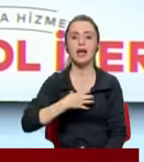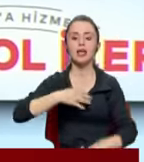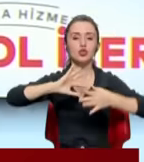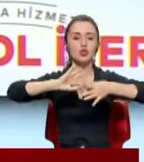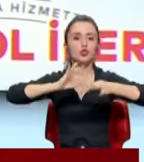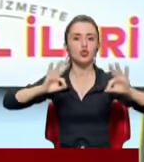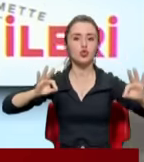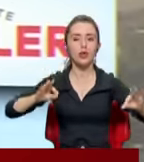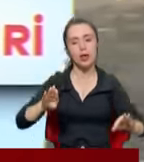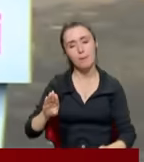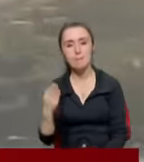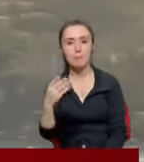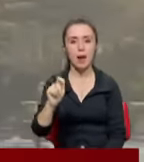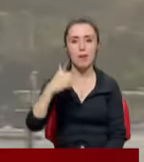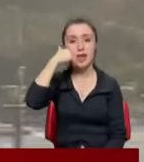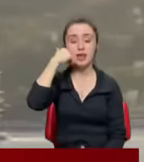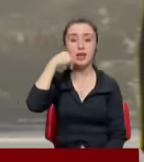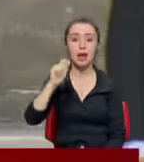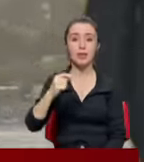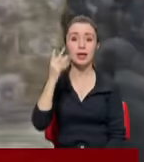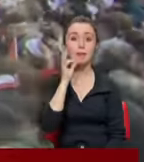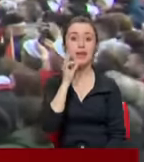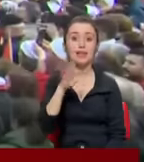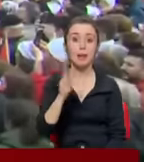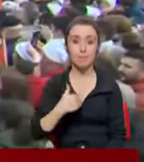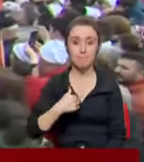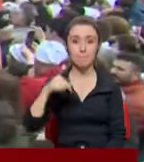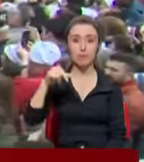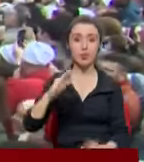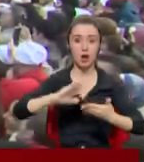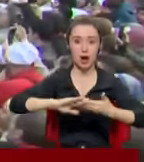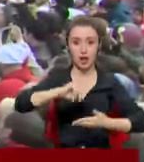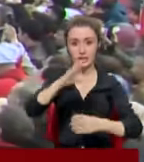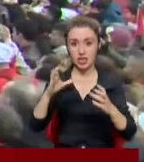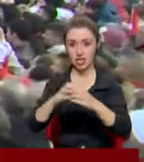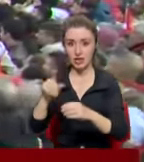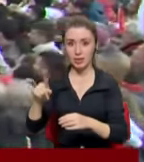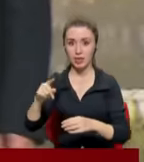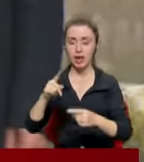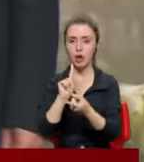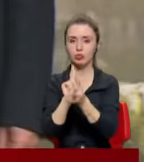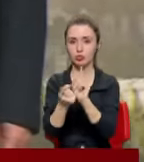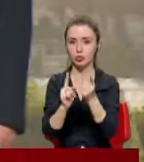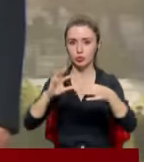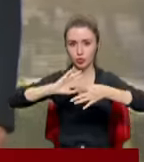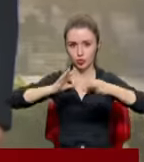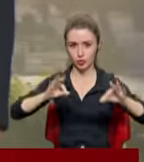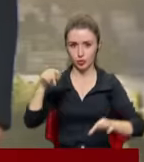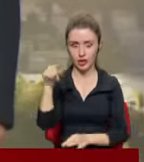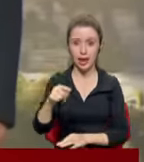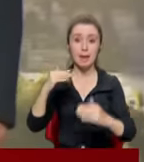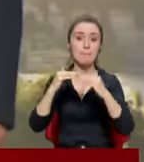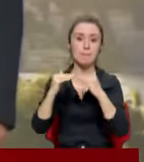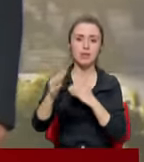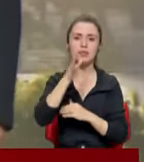söylediklerini çeviren ve yalanlayanlara benzemem buş ve ekibini tarifleyen bir söz Hani